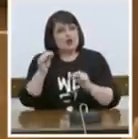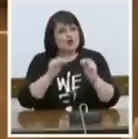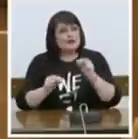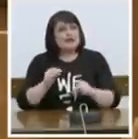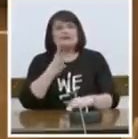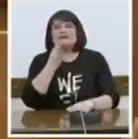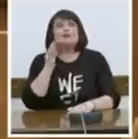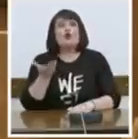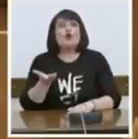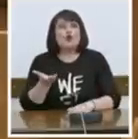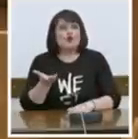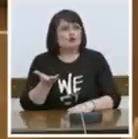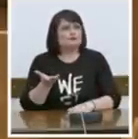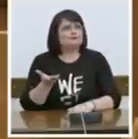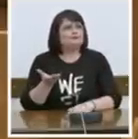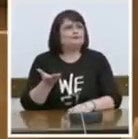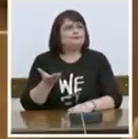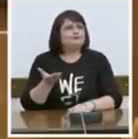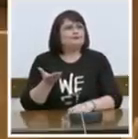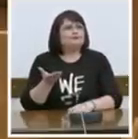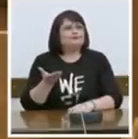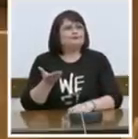αυτό το